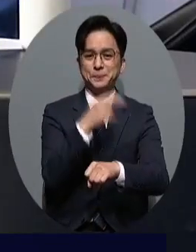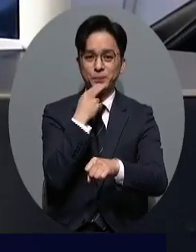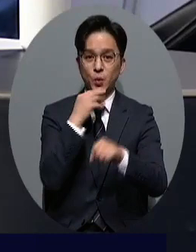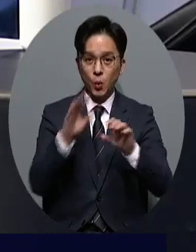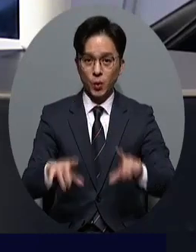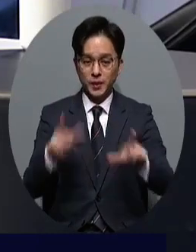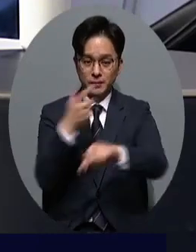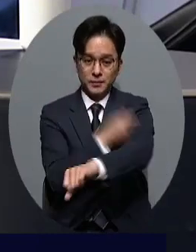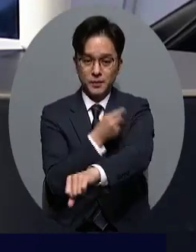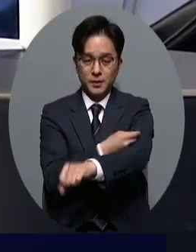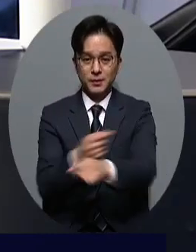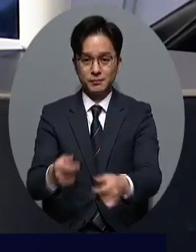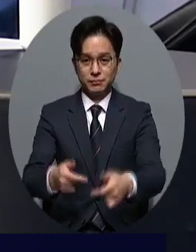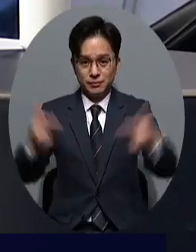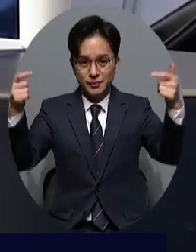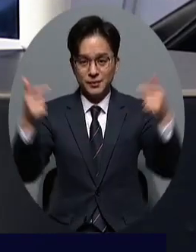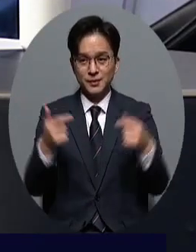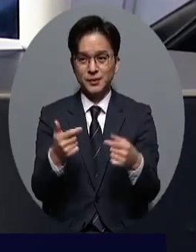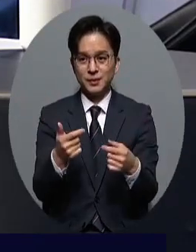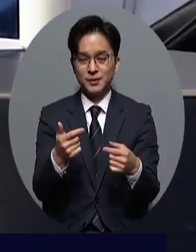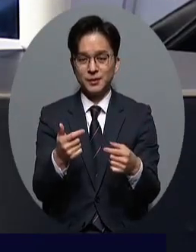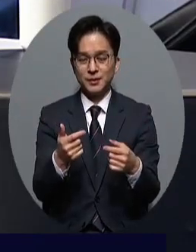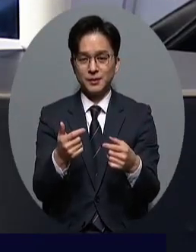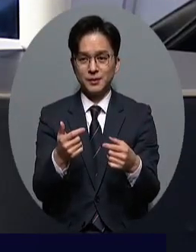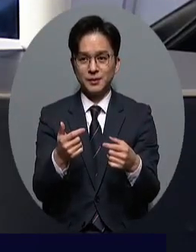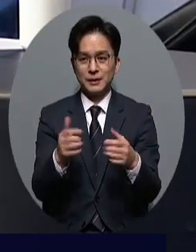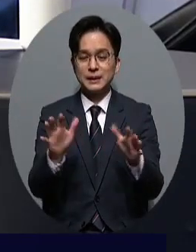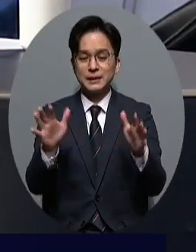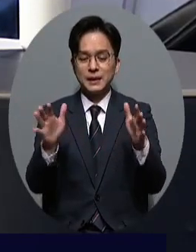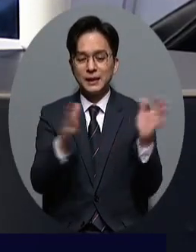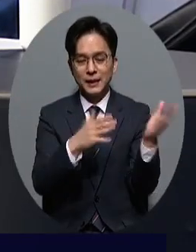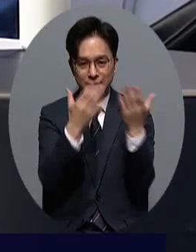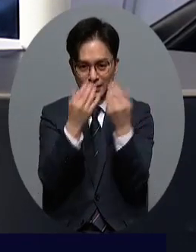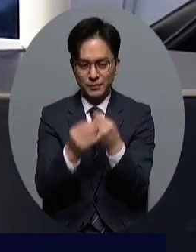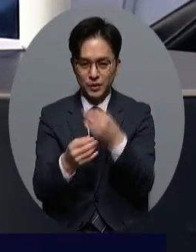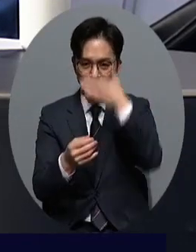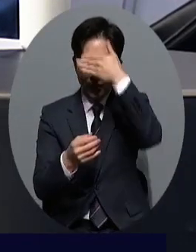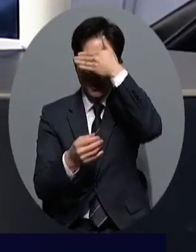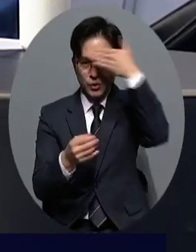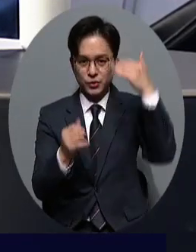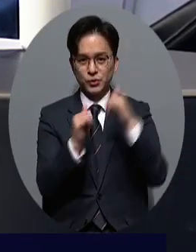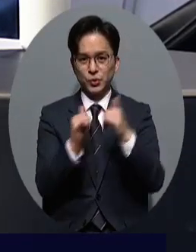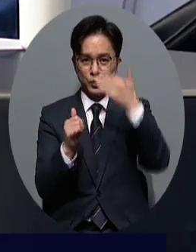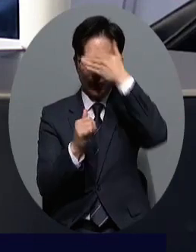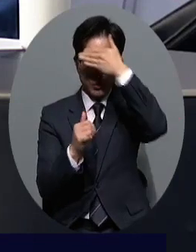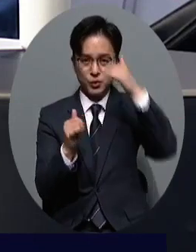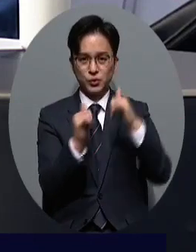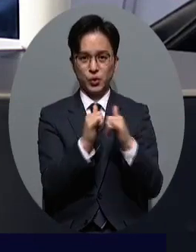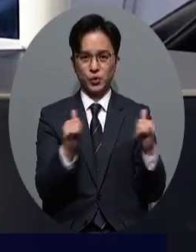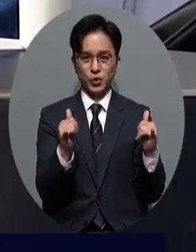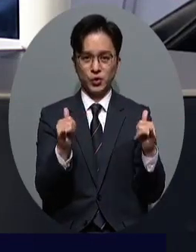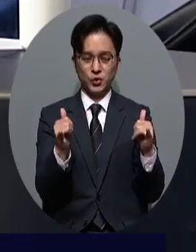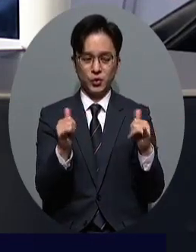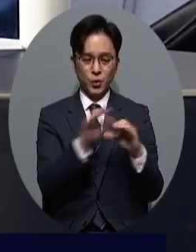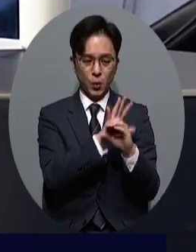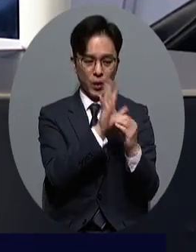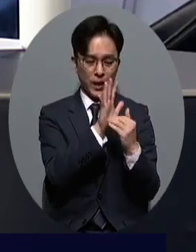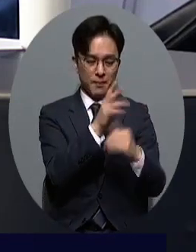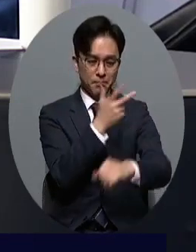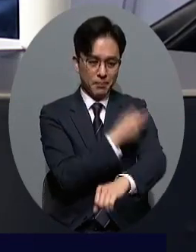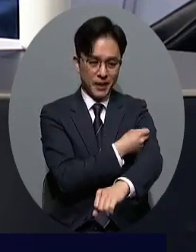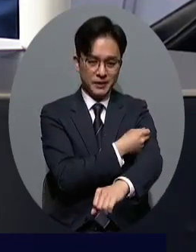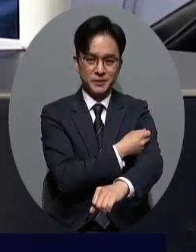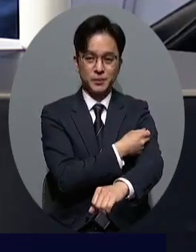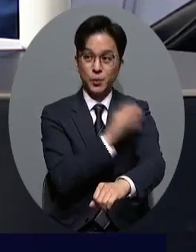맞겠지만 일부 청년층은 올해 들어서 이제 백신을 안 맞는 분들이 많은데 그러면 이제 독감 백신은 꼭 맞아야 된다고 봐야